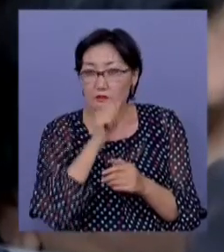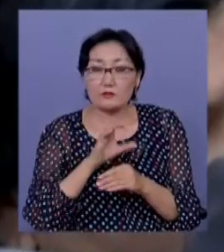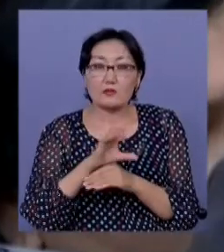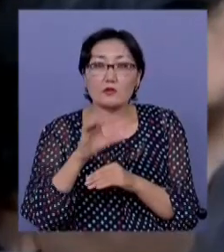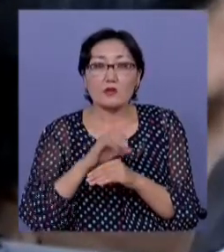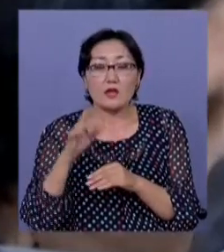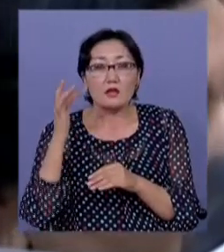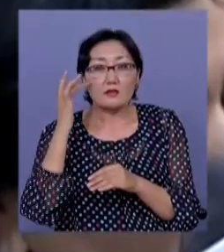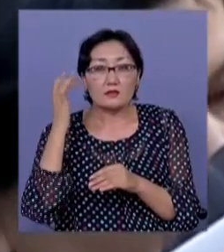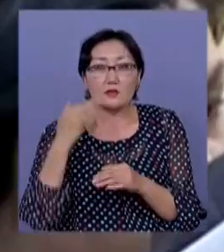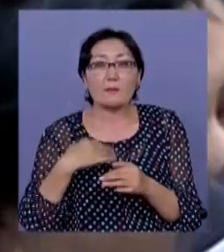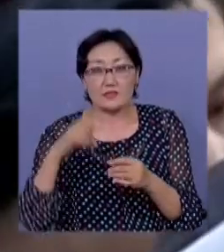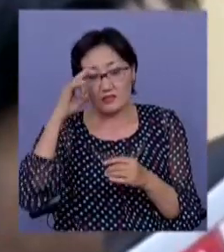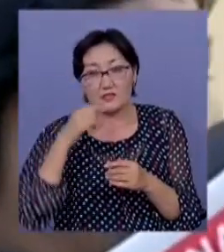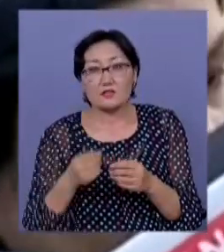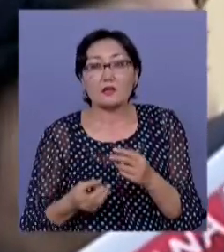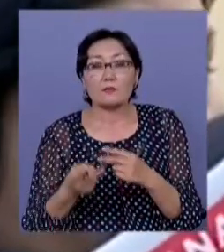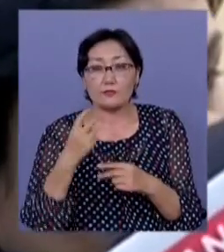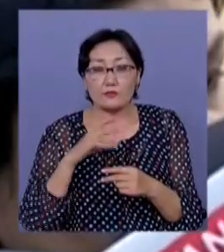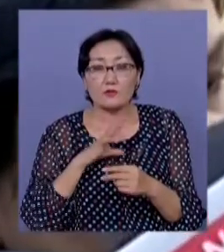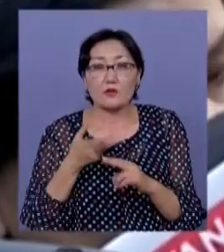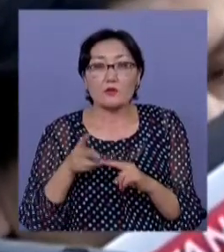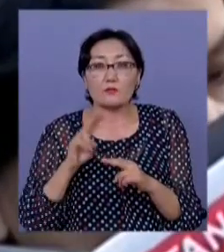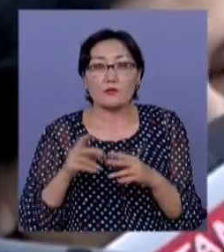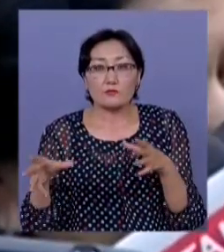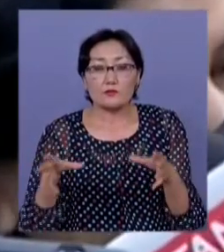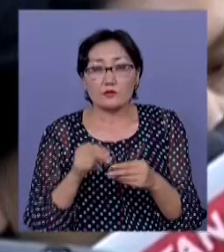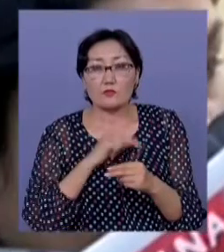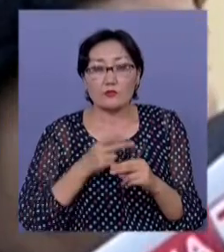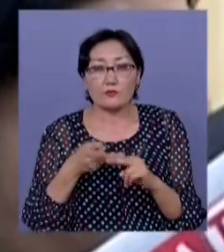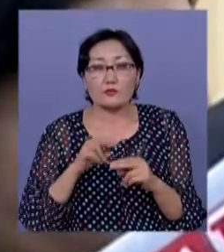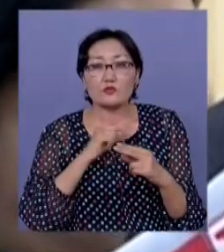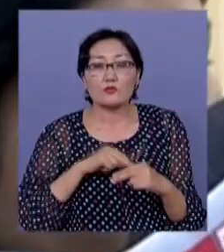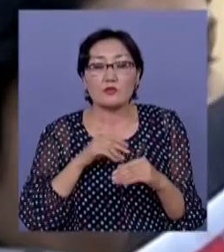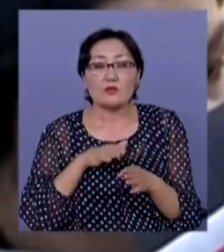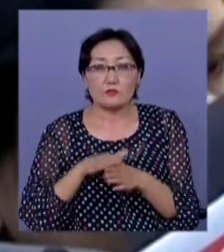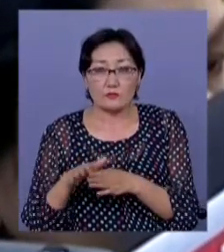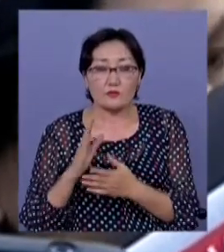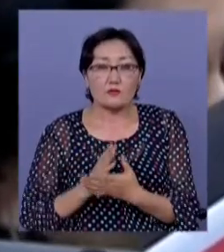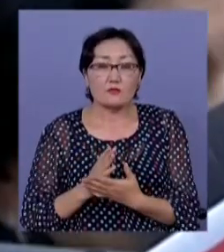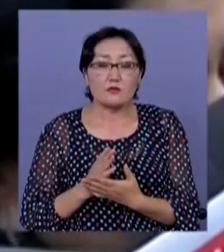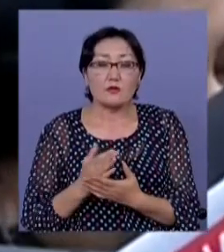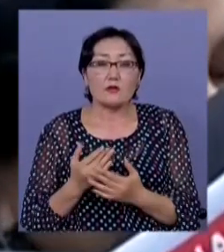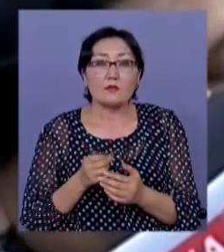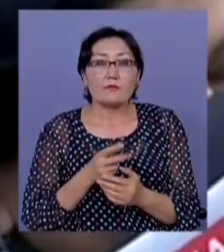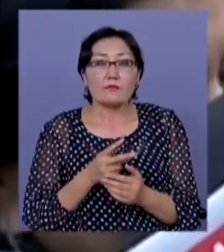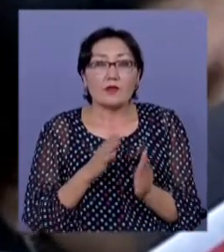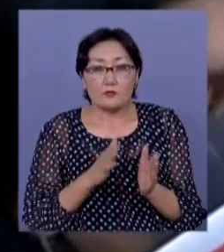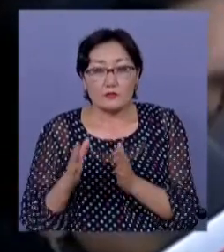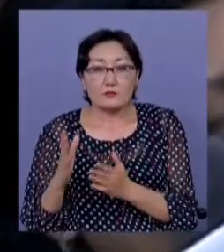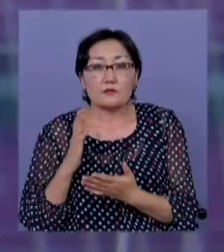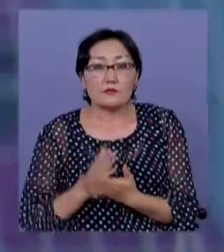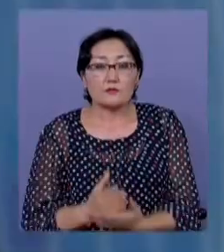Қырғызстан арқылы бізге келе бастады. Қазір біз сол әріптестерімізбен бірге бұл жұмысты игердік, бір қалпына келтірдік.